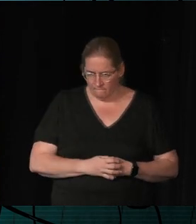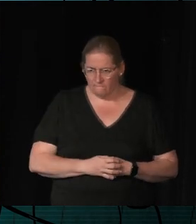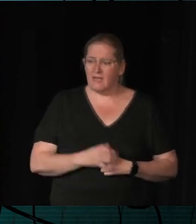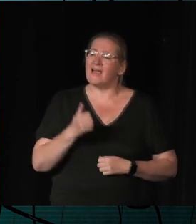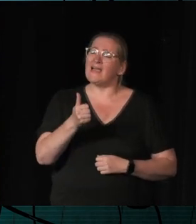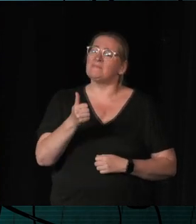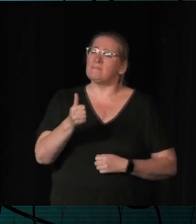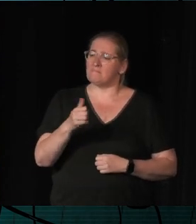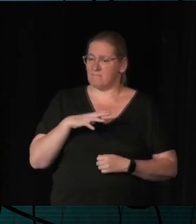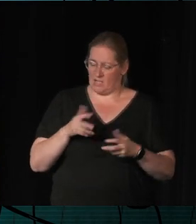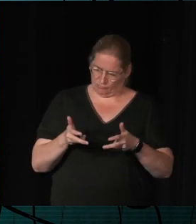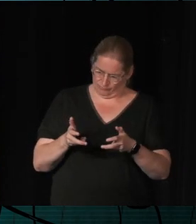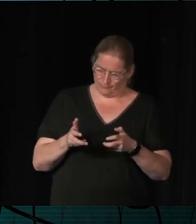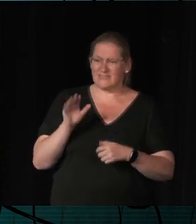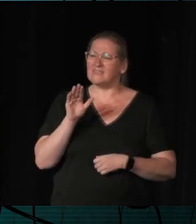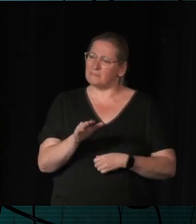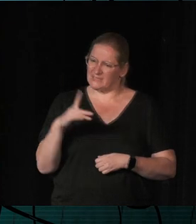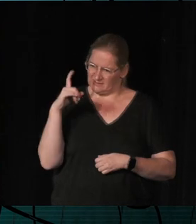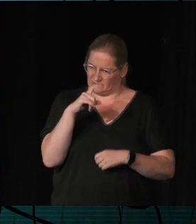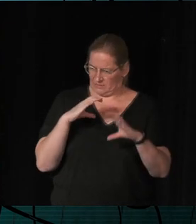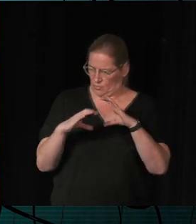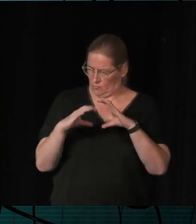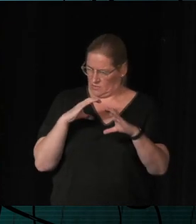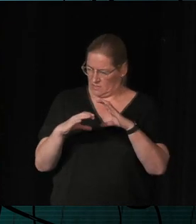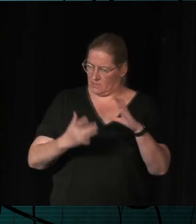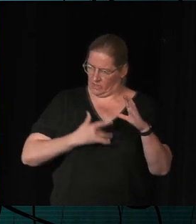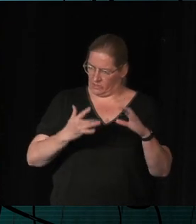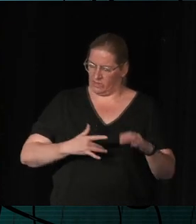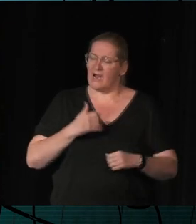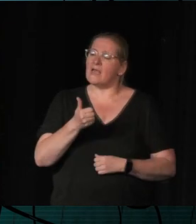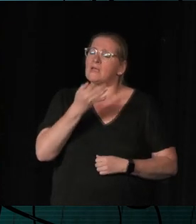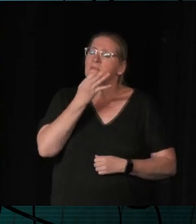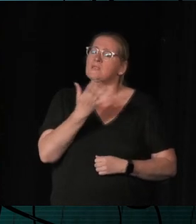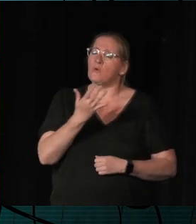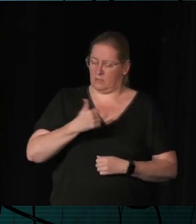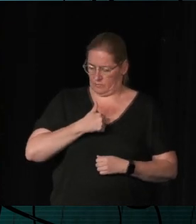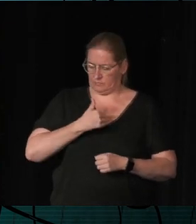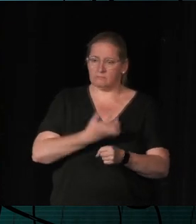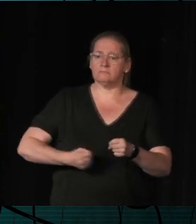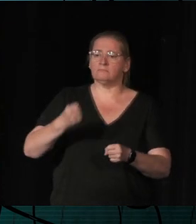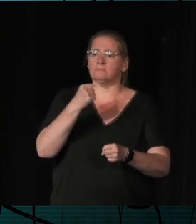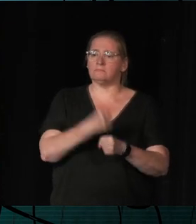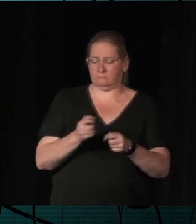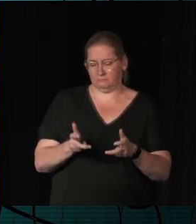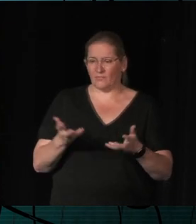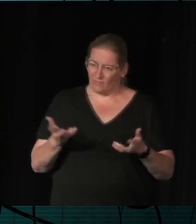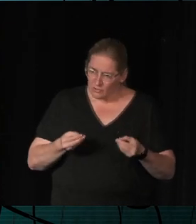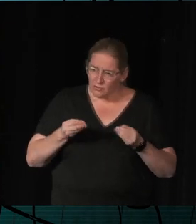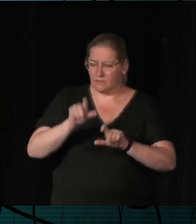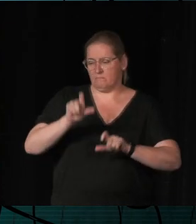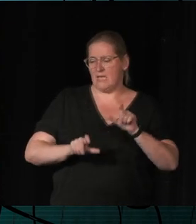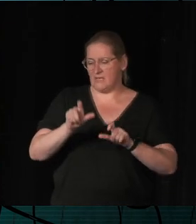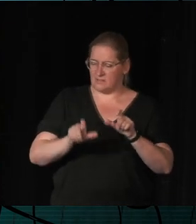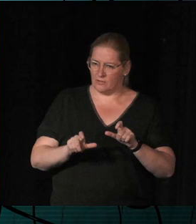difficulté de communiquer. Et elle dit, pour moi, la chose la plus importante en tant que game designer, c'est d'essayer d'amener les gens à considérer les